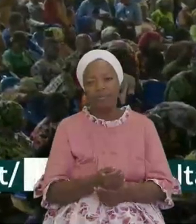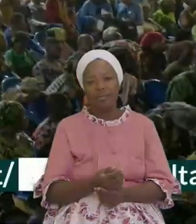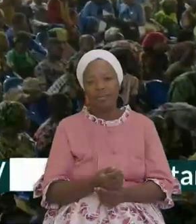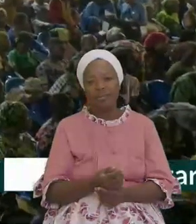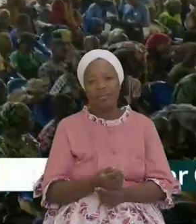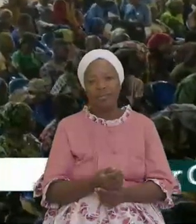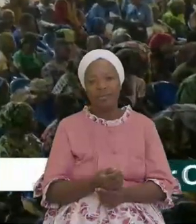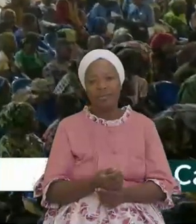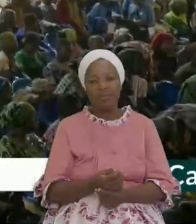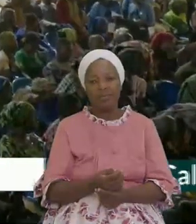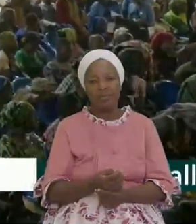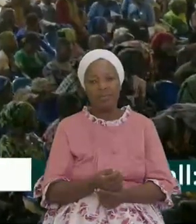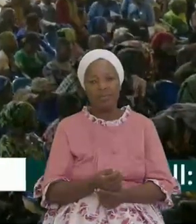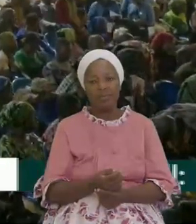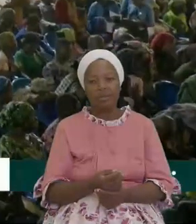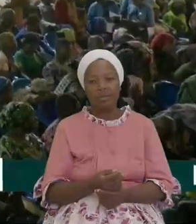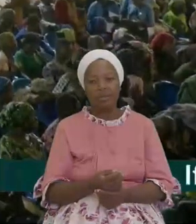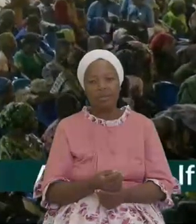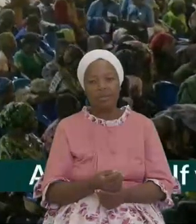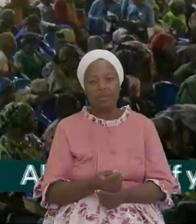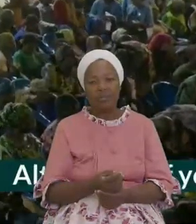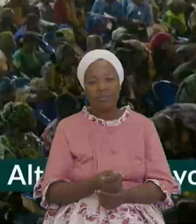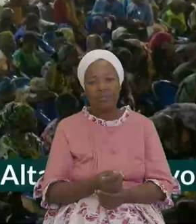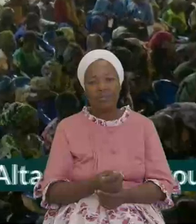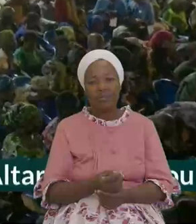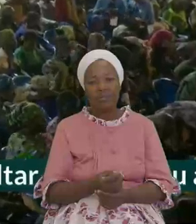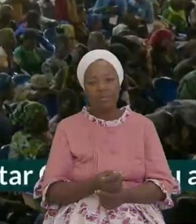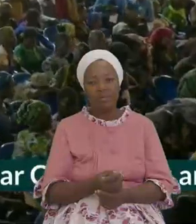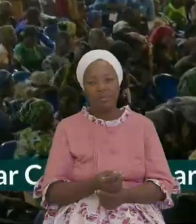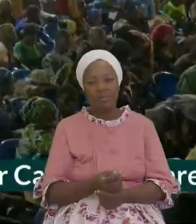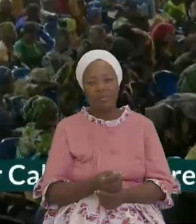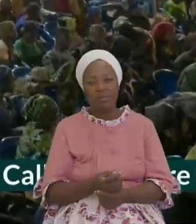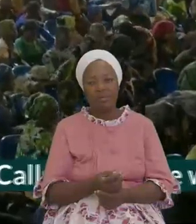rapidement, recevons les gens et aidons-les, aidons ceux qui ne savent pas écrire.